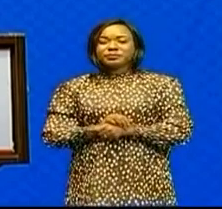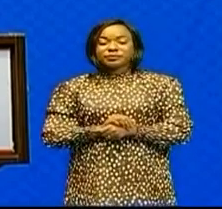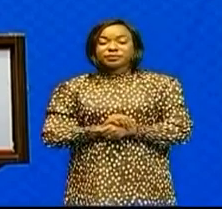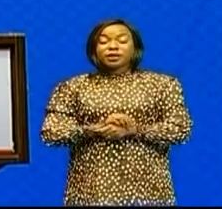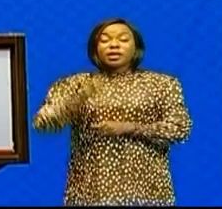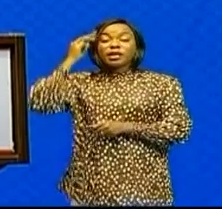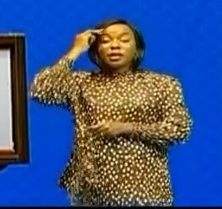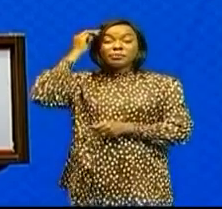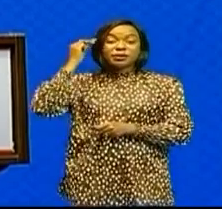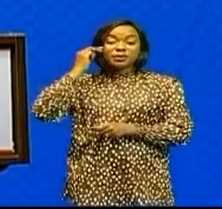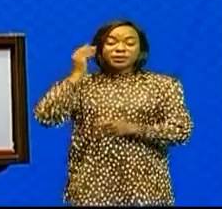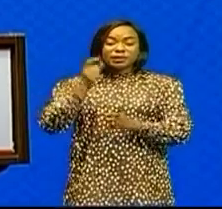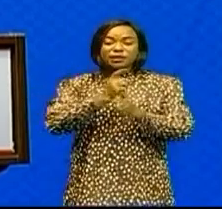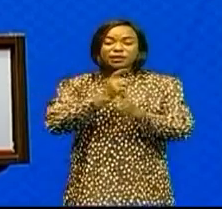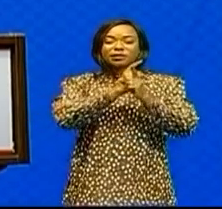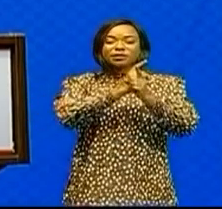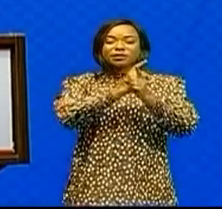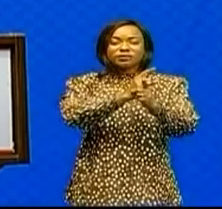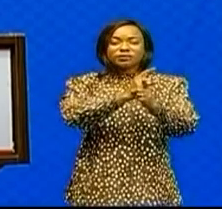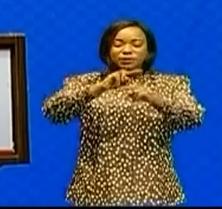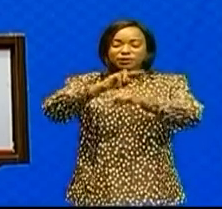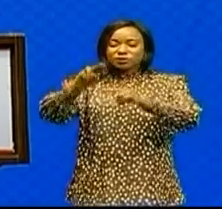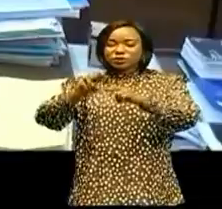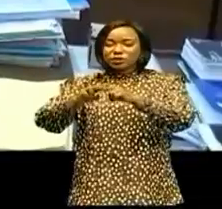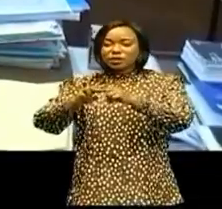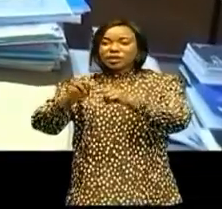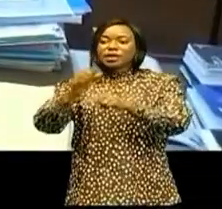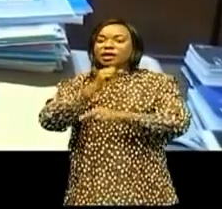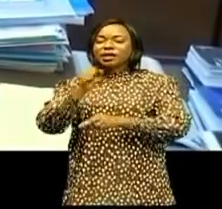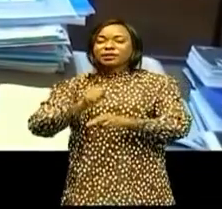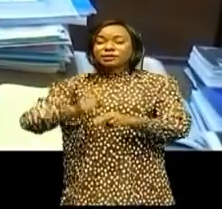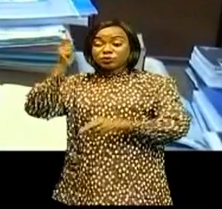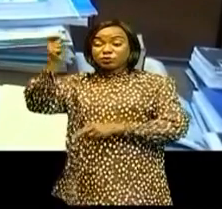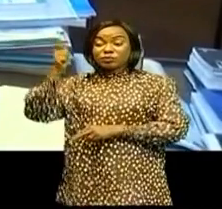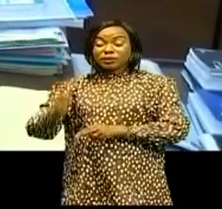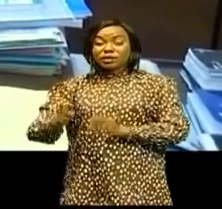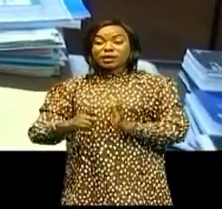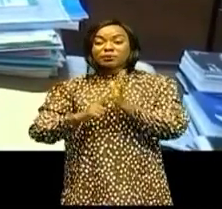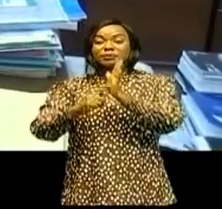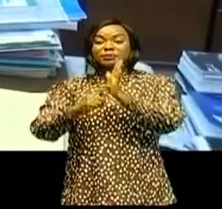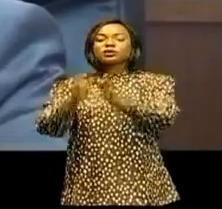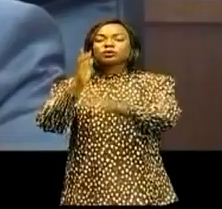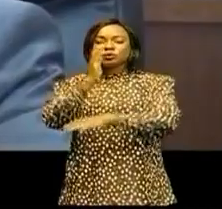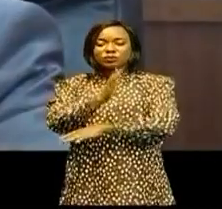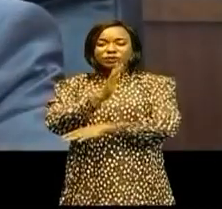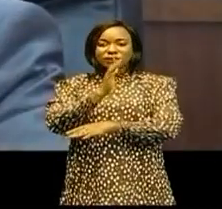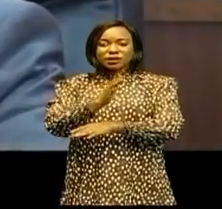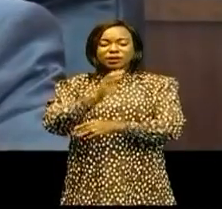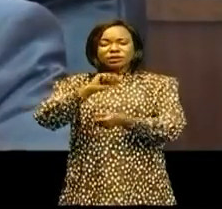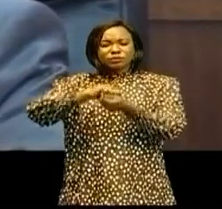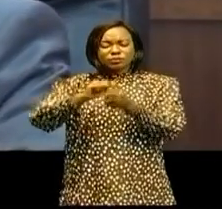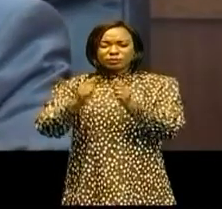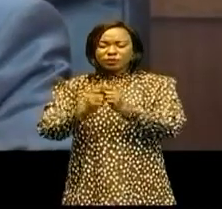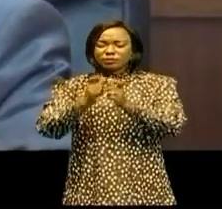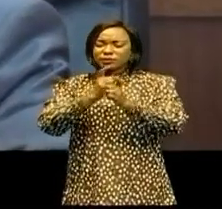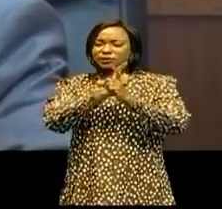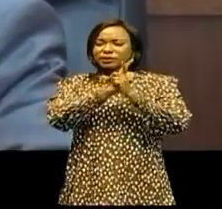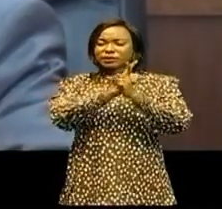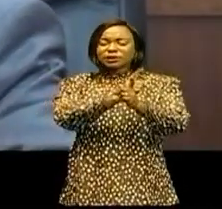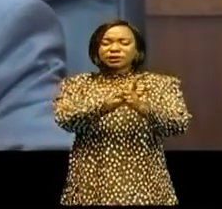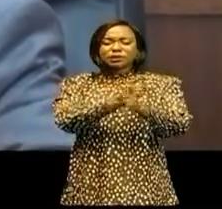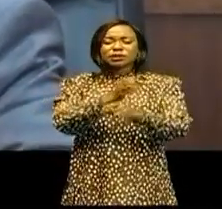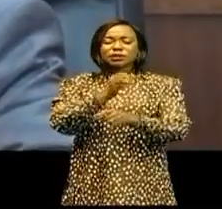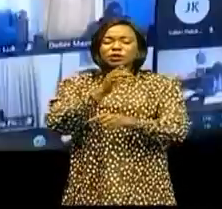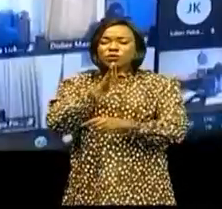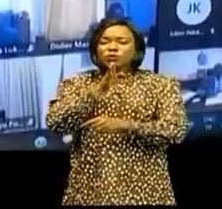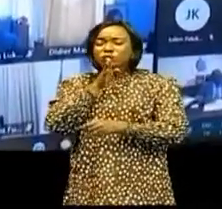Le ministre de la Défense nationale et ancien combattant a présenté au Conseil une situation sécuritaire qui demeure